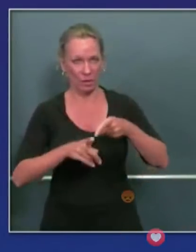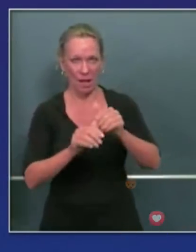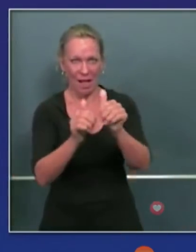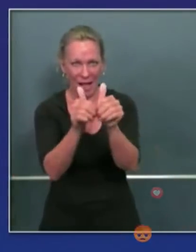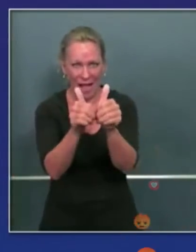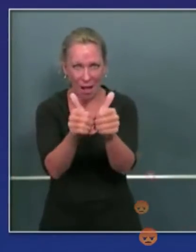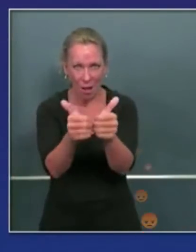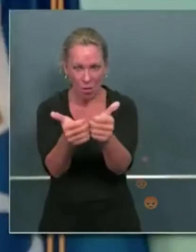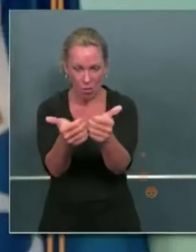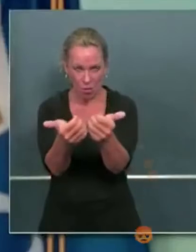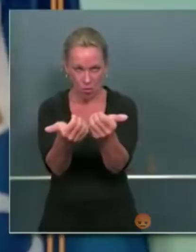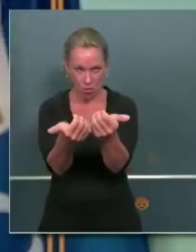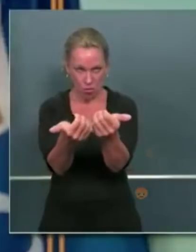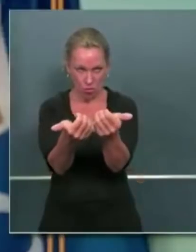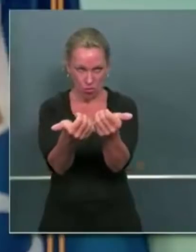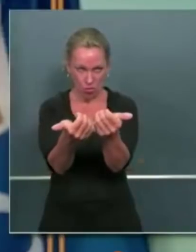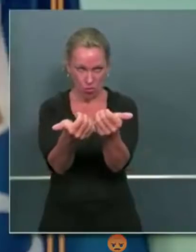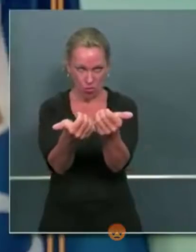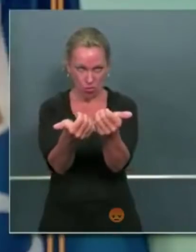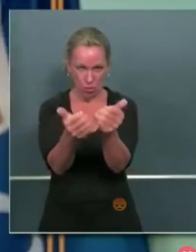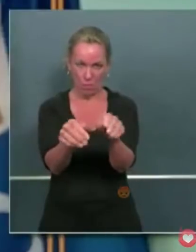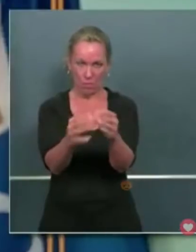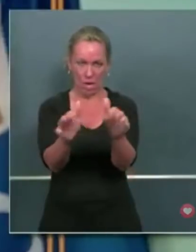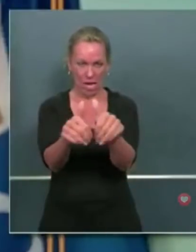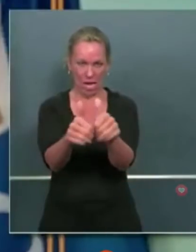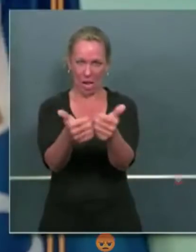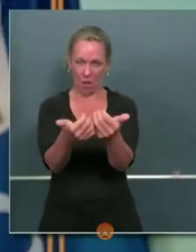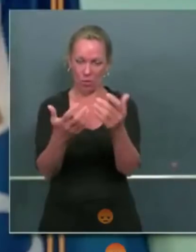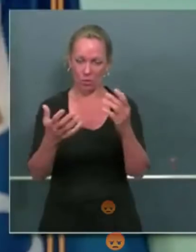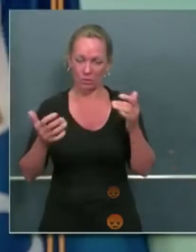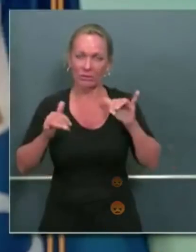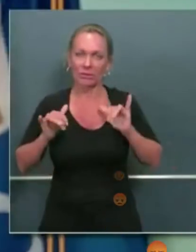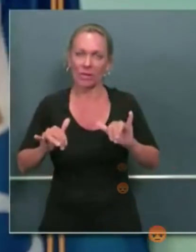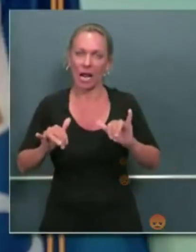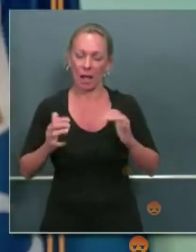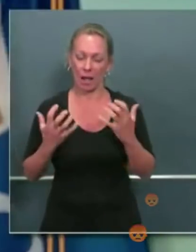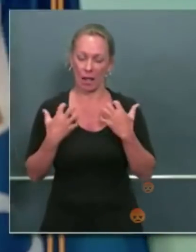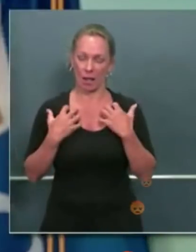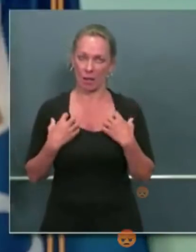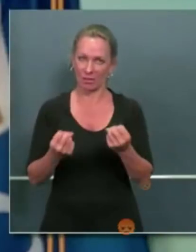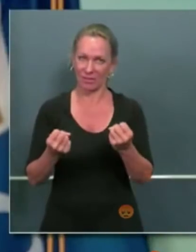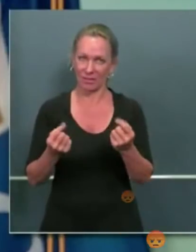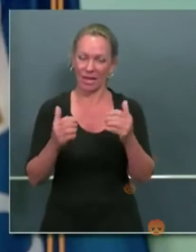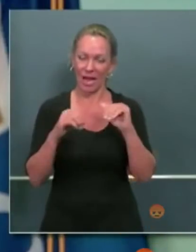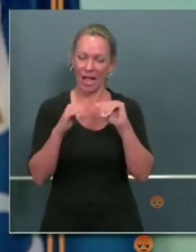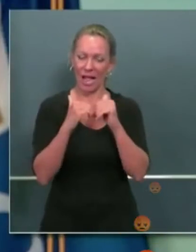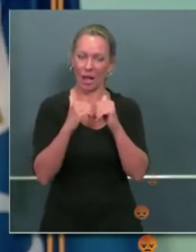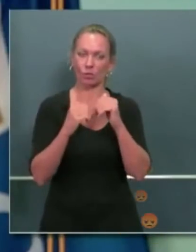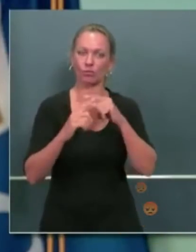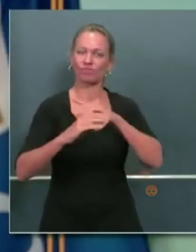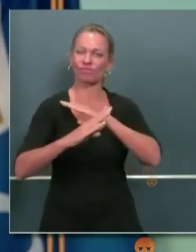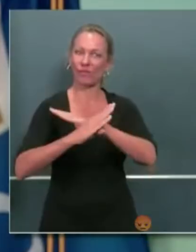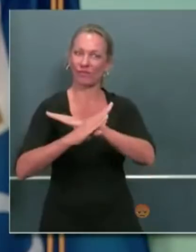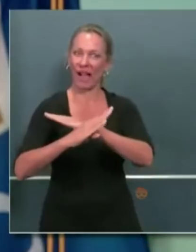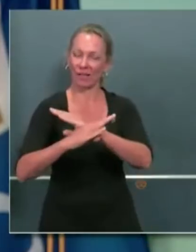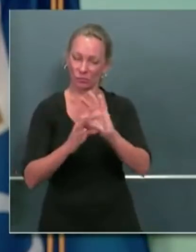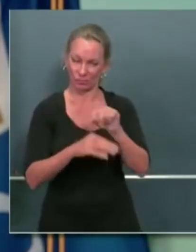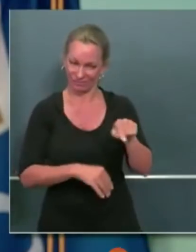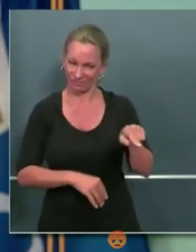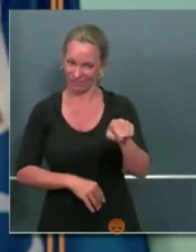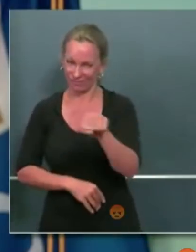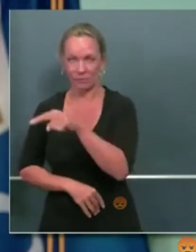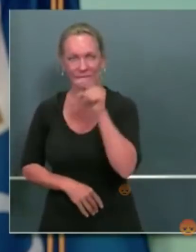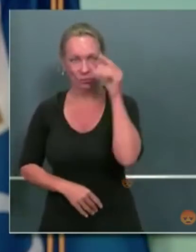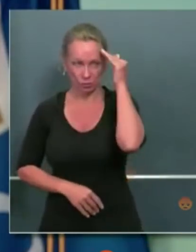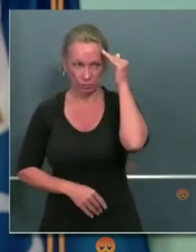thấy đó, nhất là trong cái thời đoạn báo động thì sẽ phải đóng cửa các cơ sở thương mại rồi buộc cho mọi người ở nhà vân vân